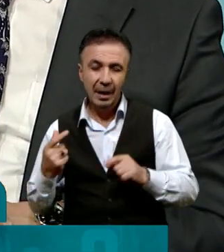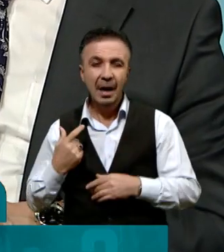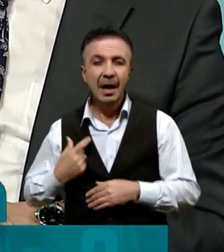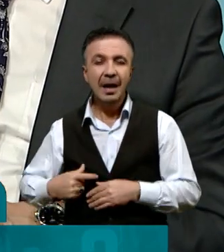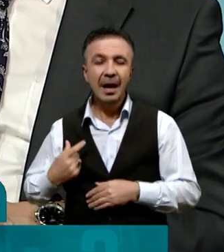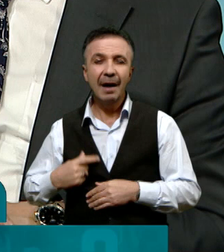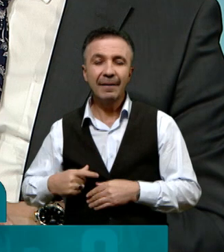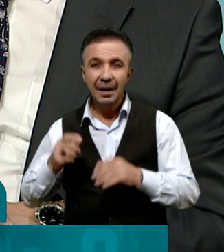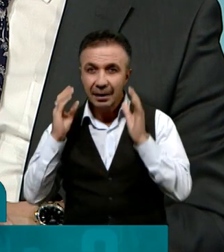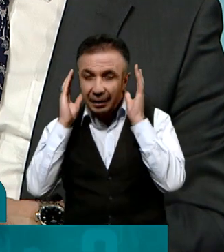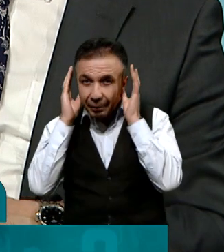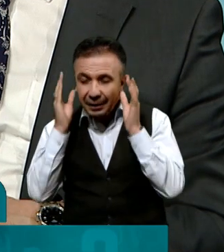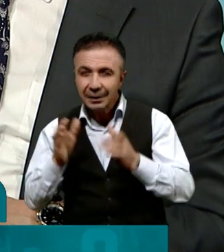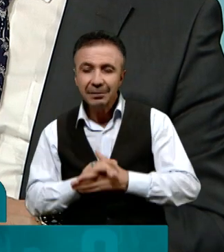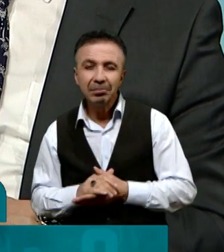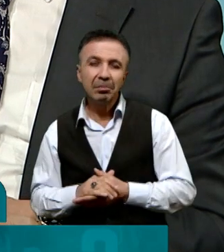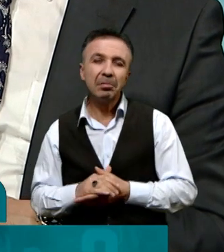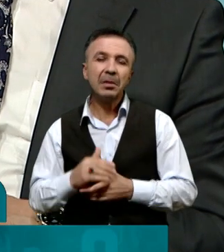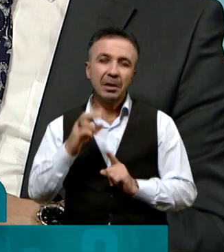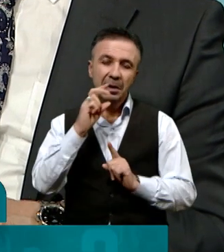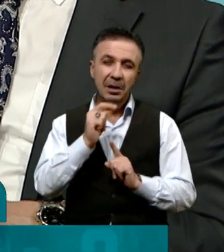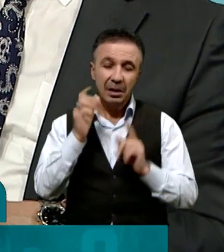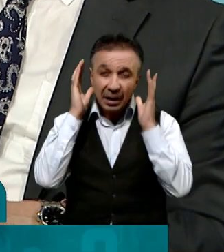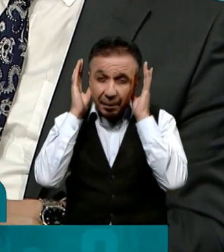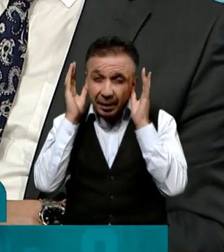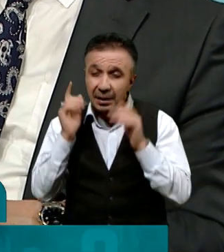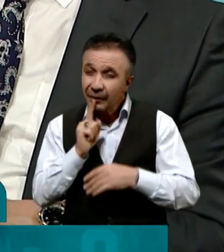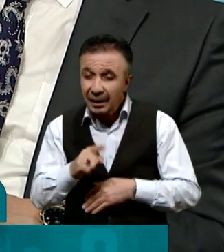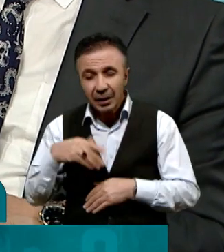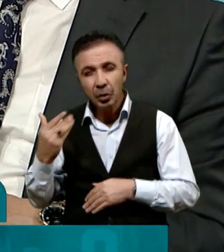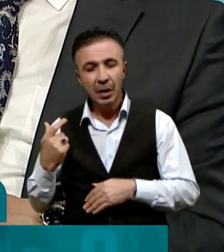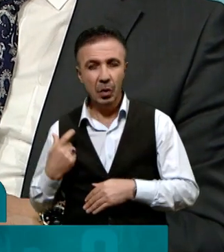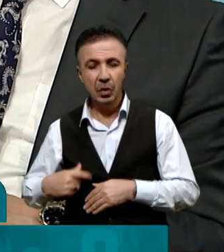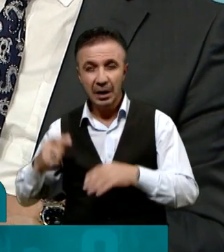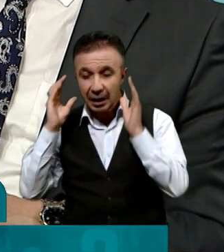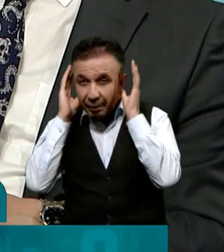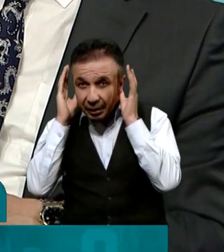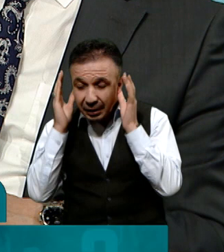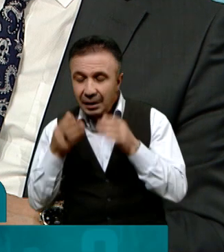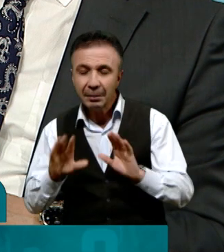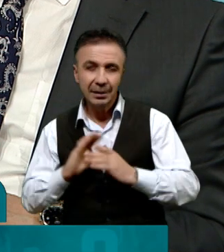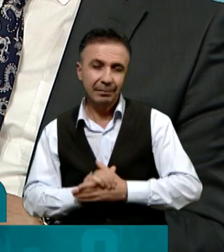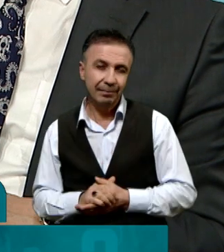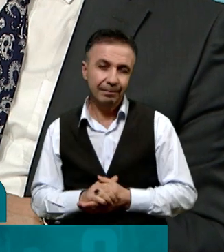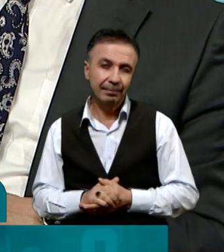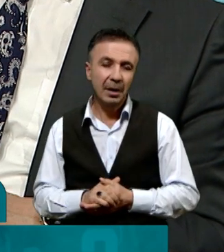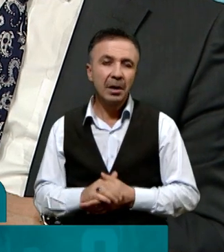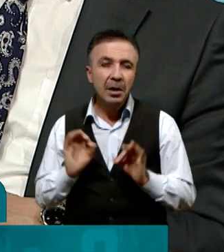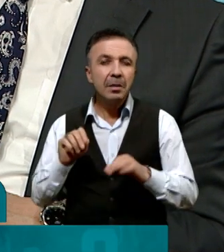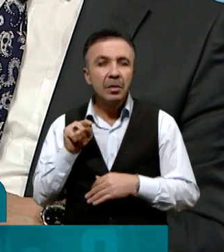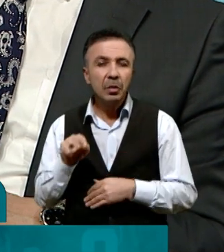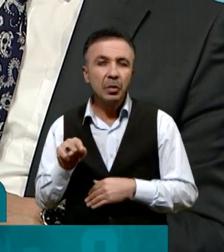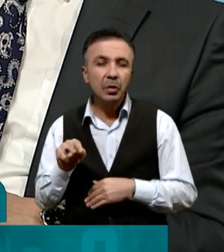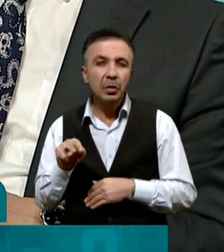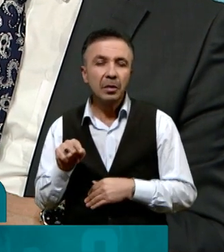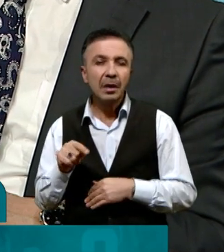namazdır. Mesela ikindi namazının farzından sonra da nafile namaz kılınmaz. Henüz kerahat vakti girmediyse. Şimdi bunu insanlar ne